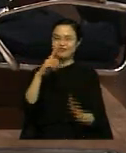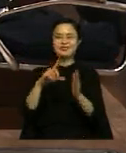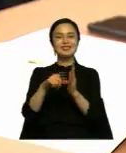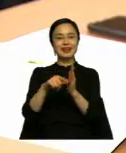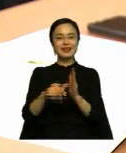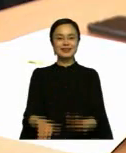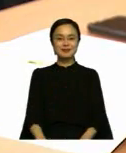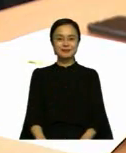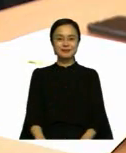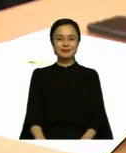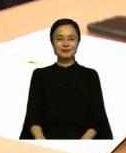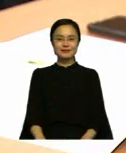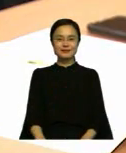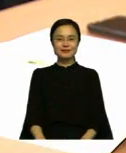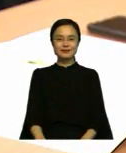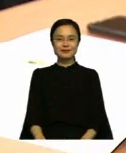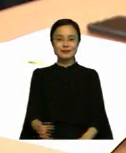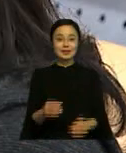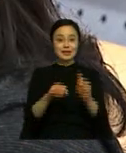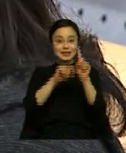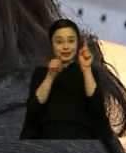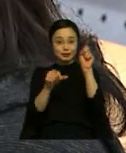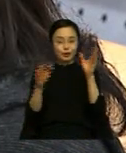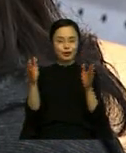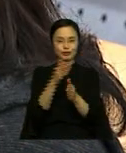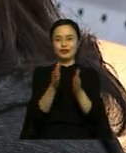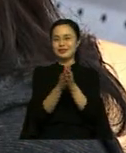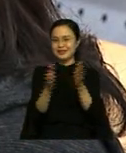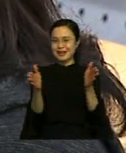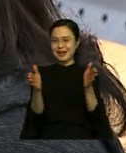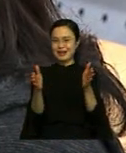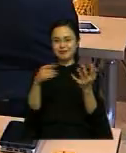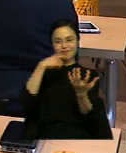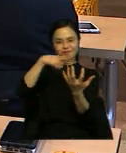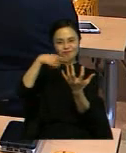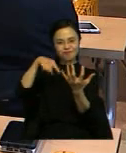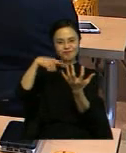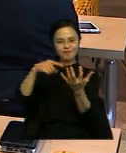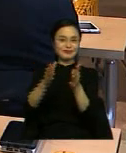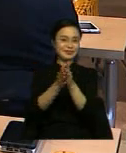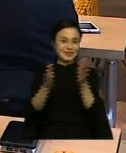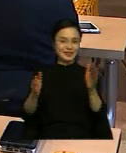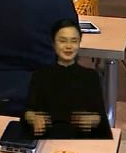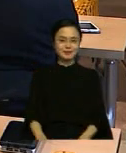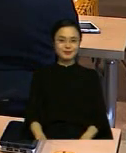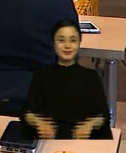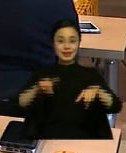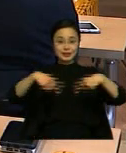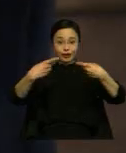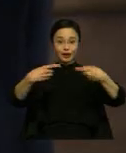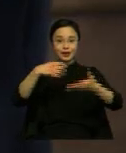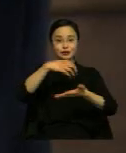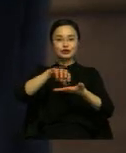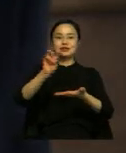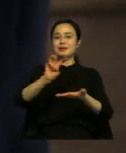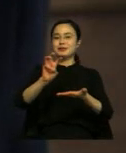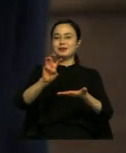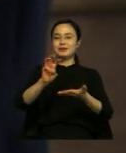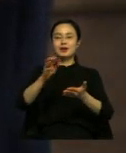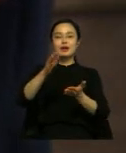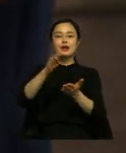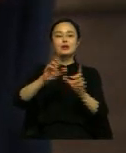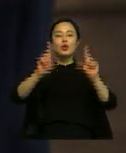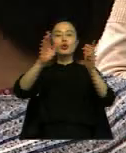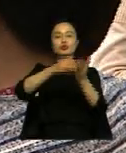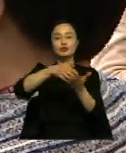대비하기 위해 지난달부터 시작한 전문 행정인 양성 과정입니다. 30여 명에 이르는 수강생들은 모두